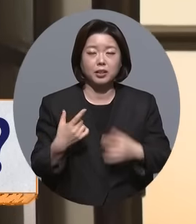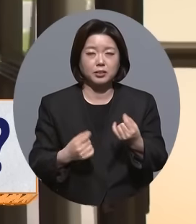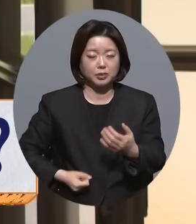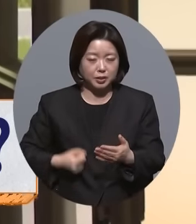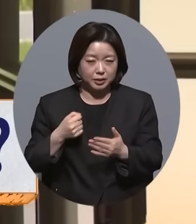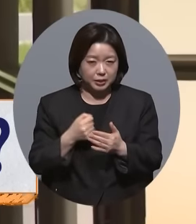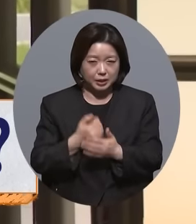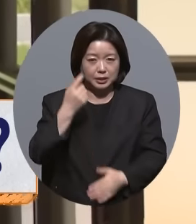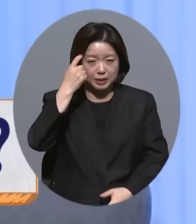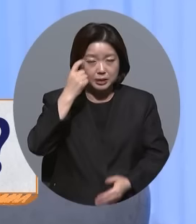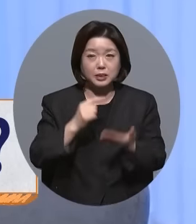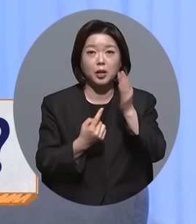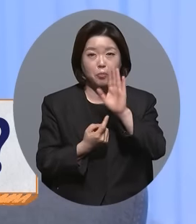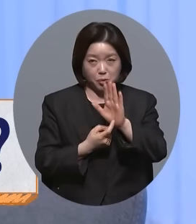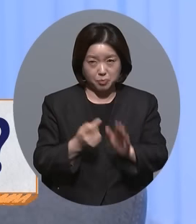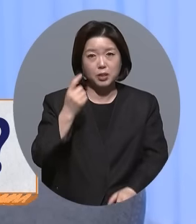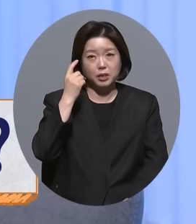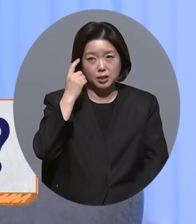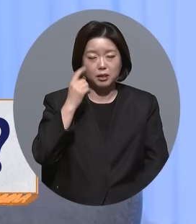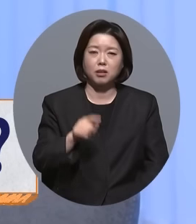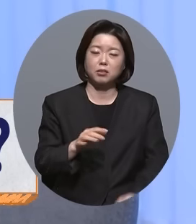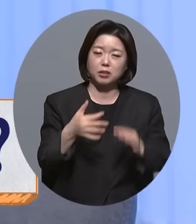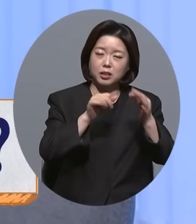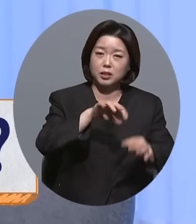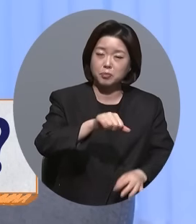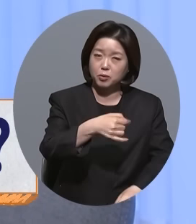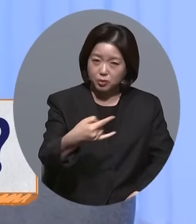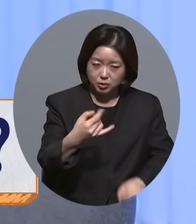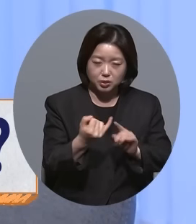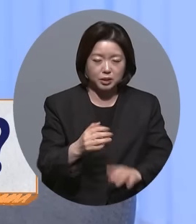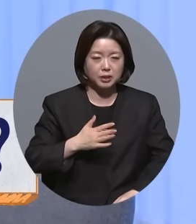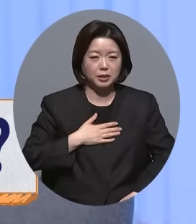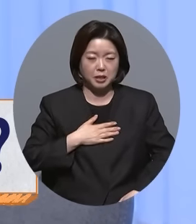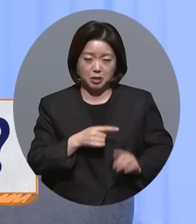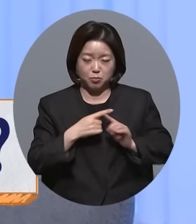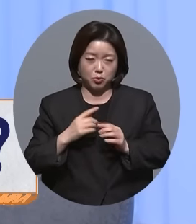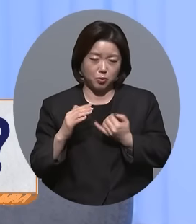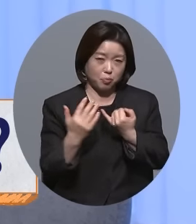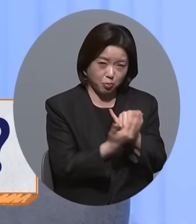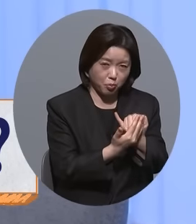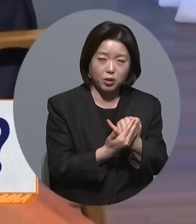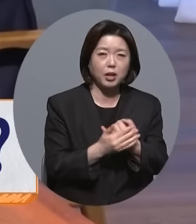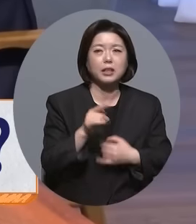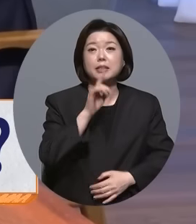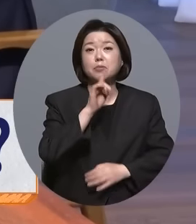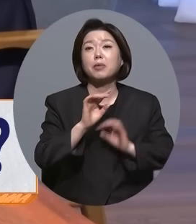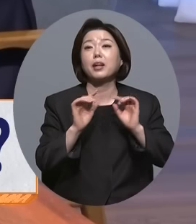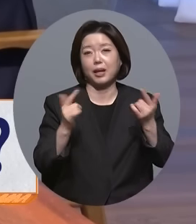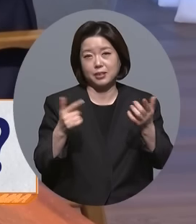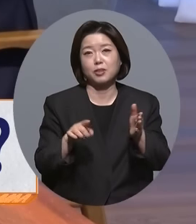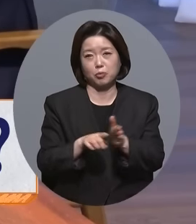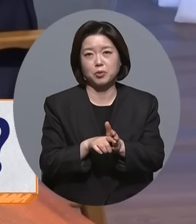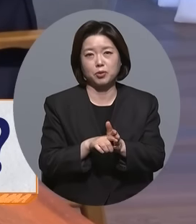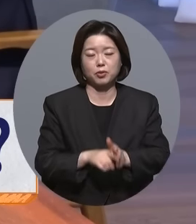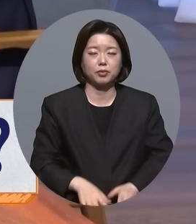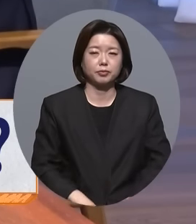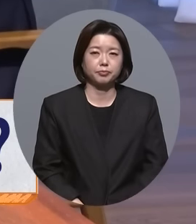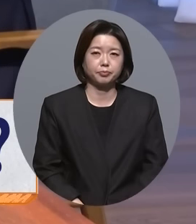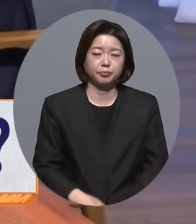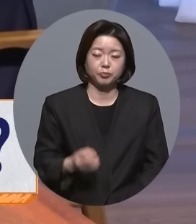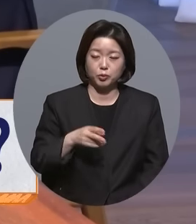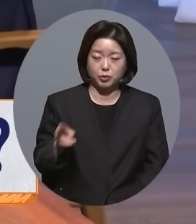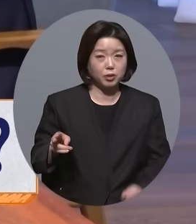다짐이나 의지의 표현이라고 생각을 해요. 그것이 뭐 김건희 여사와 관련해서 내가 무조건 보호하고 하겠다 이런 것은 아닐 거라고 믿습니다. 또